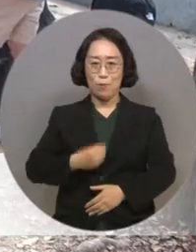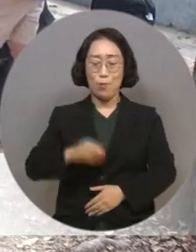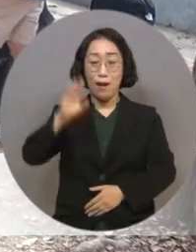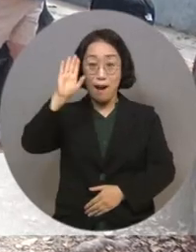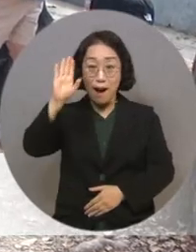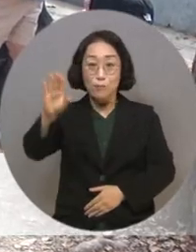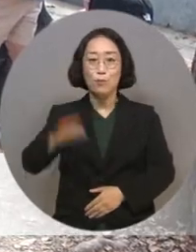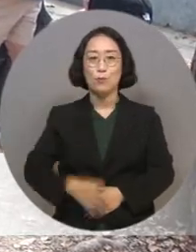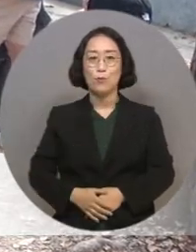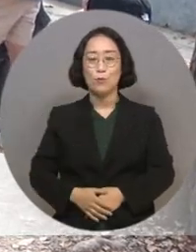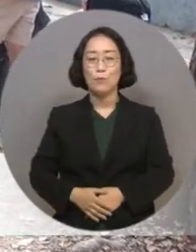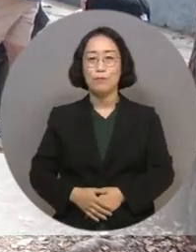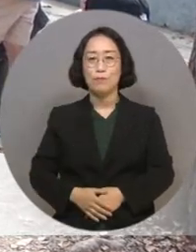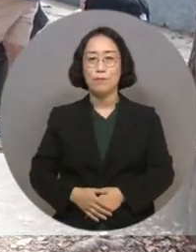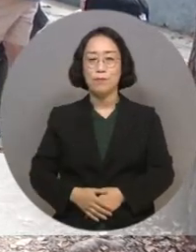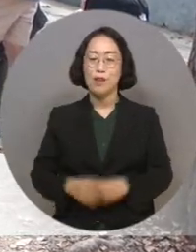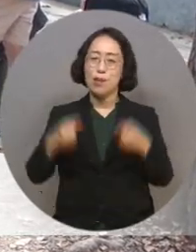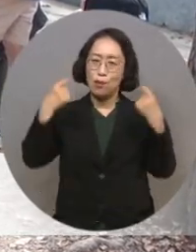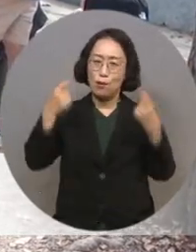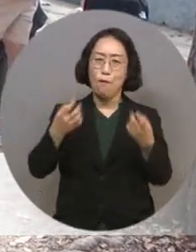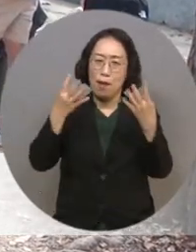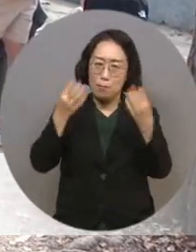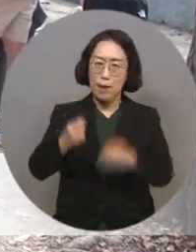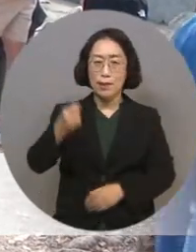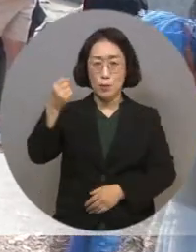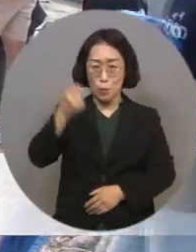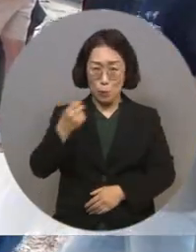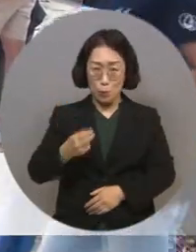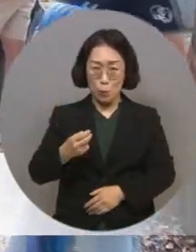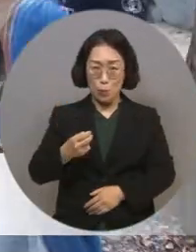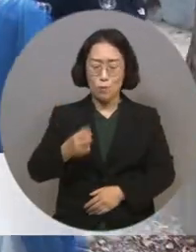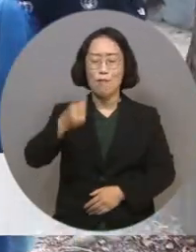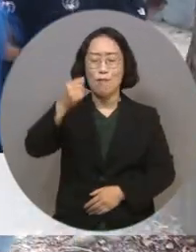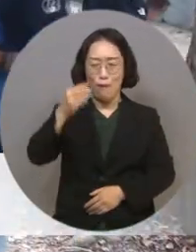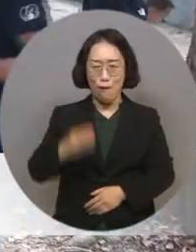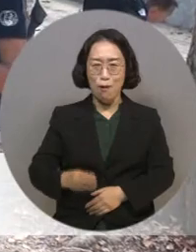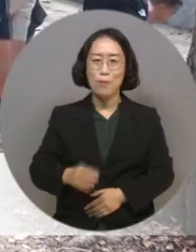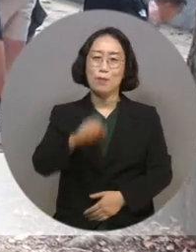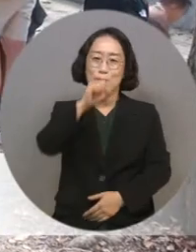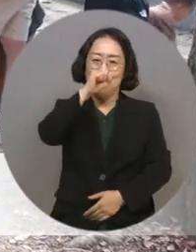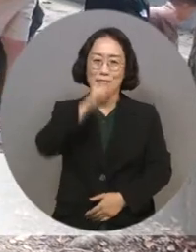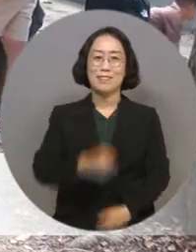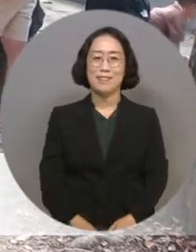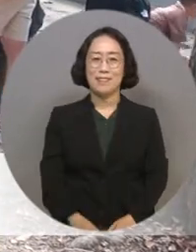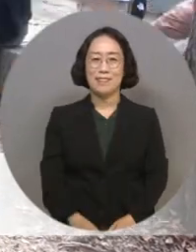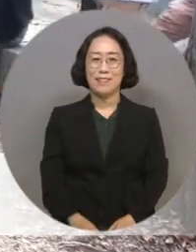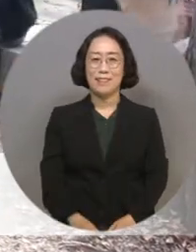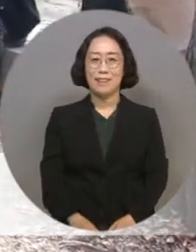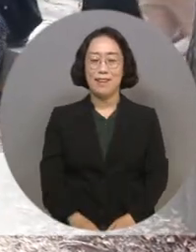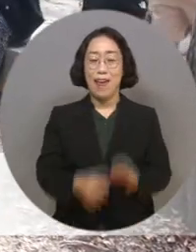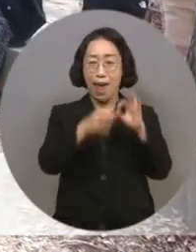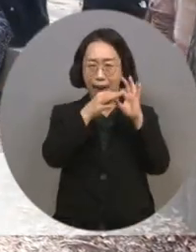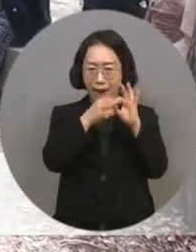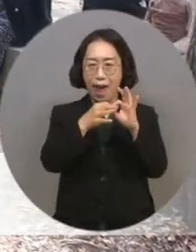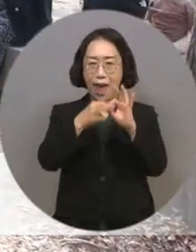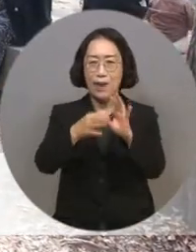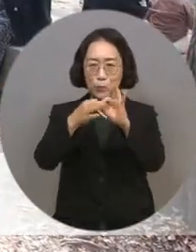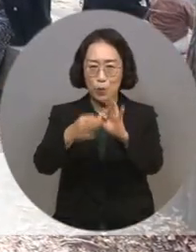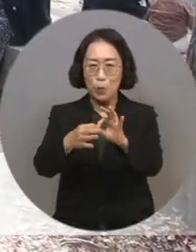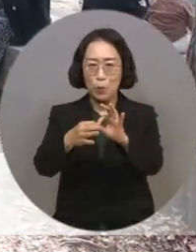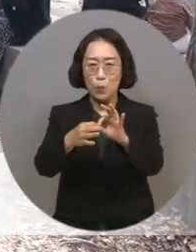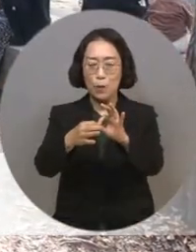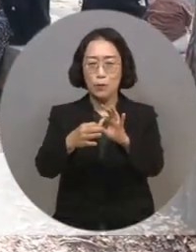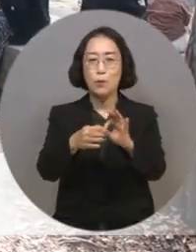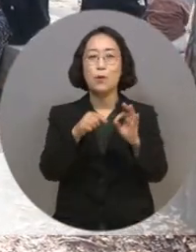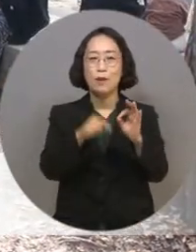앞으로도 많은 나들이를 할 수 있었으면 좋겠다 이렇게 생각을 하고 계속 이게